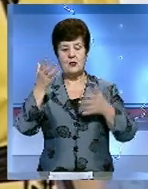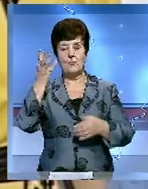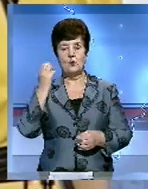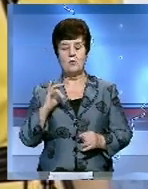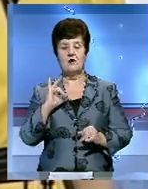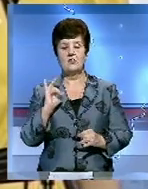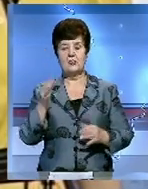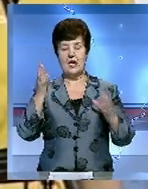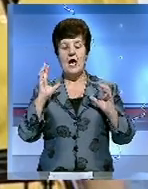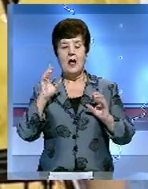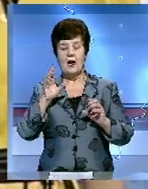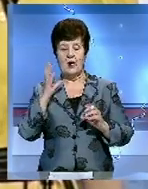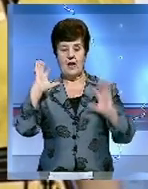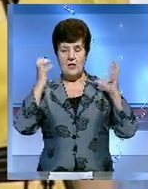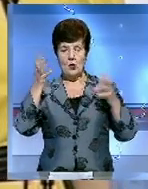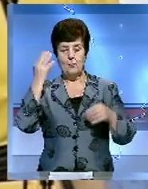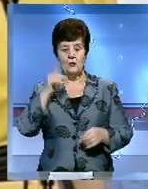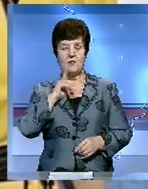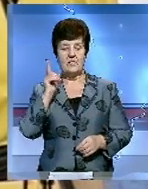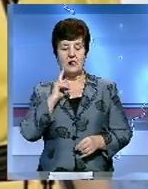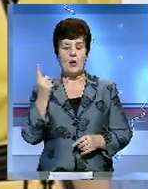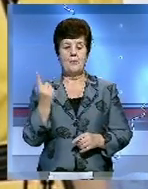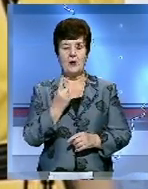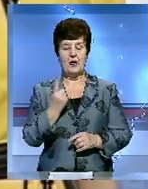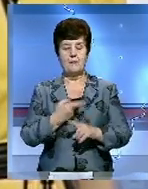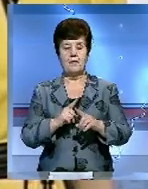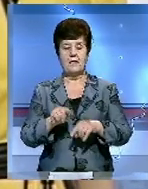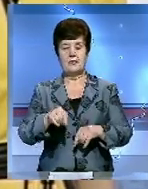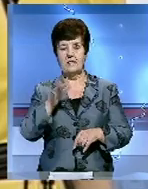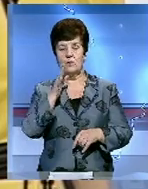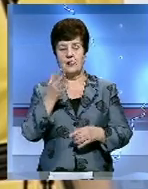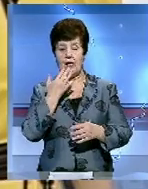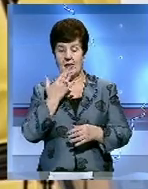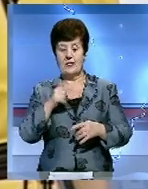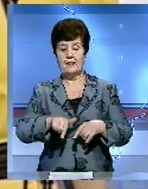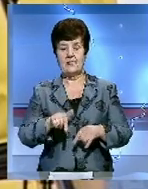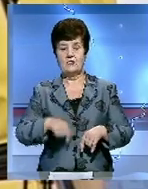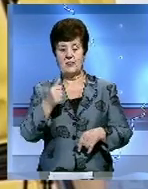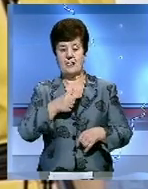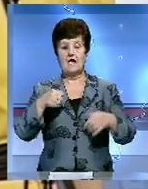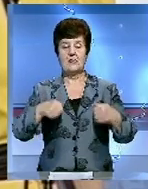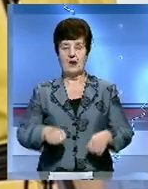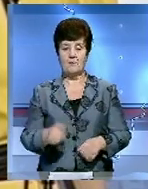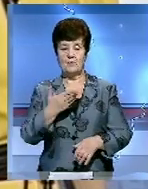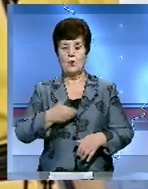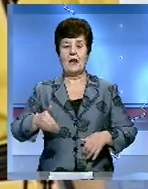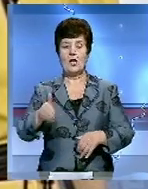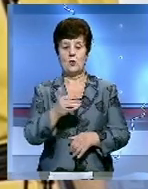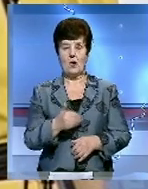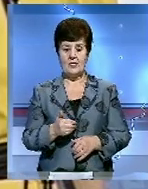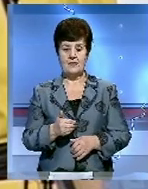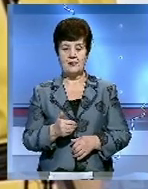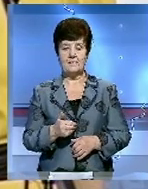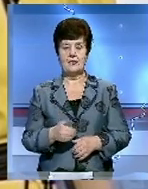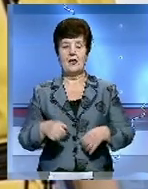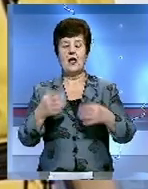Moldova Tineret. Tema Zilei Internaționale din acest an este intitulată Drepturile noastre, libertățile